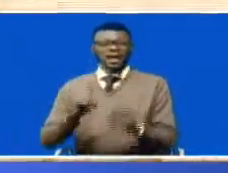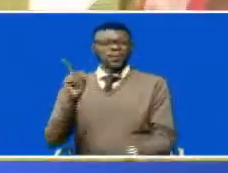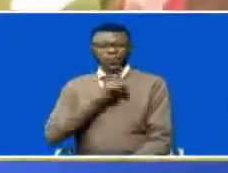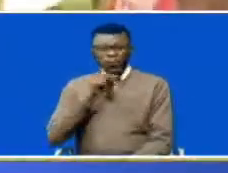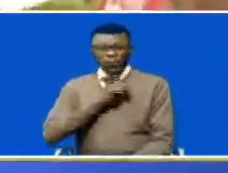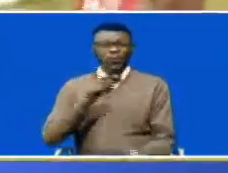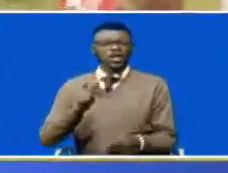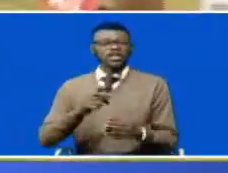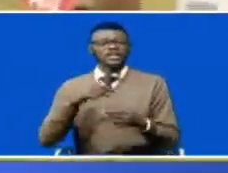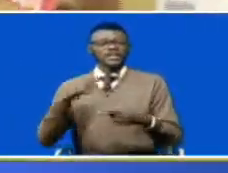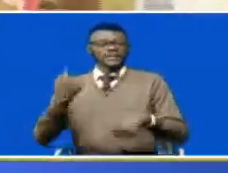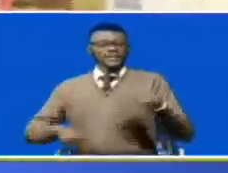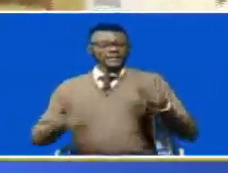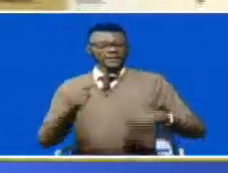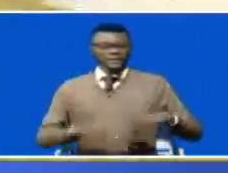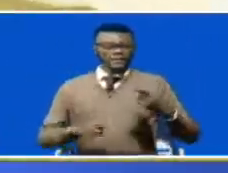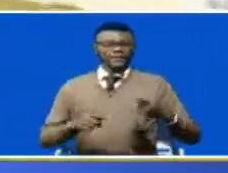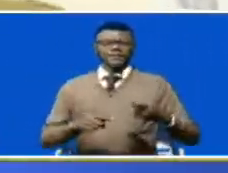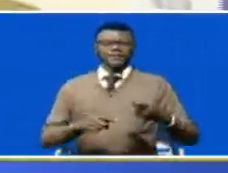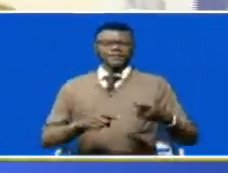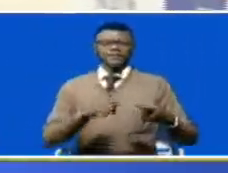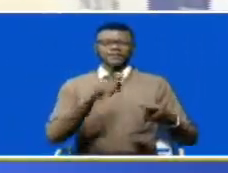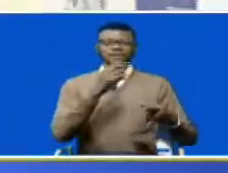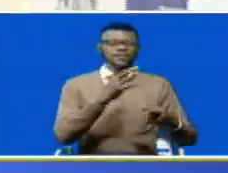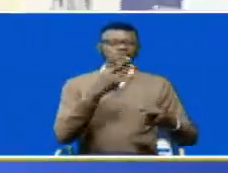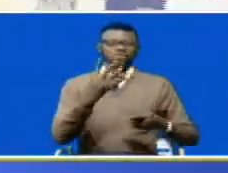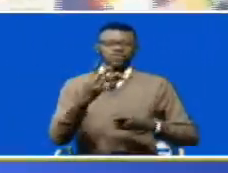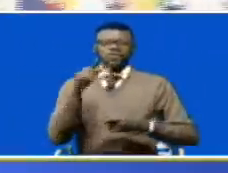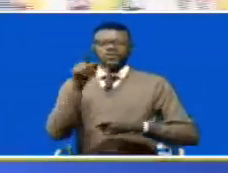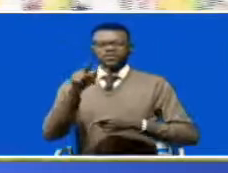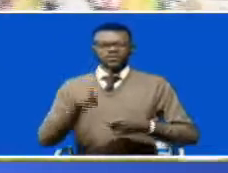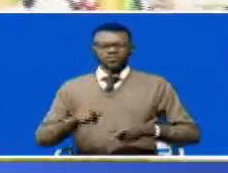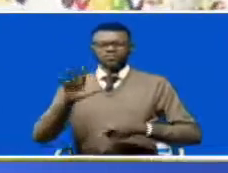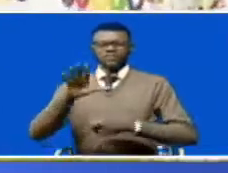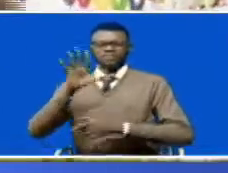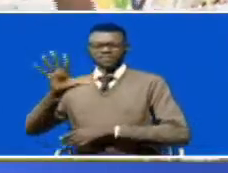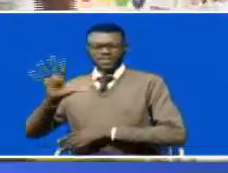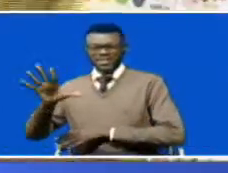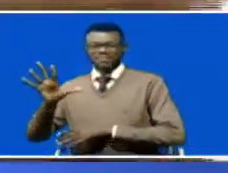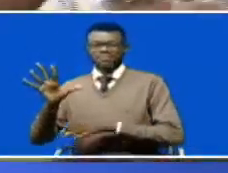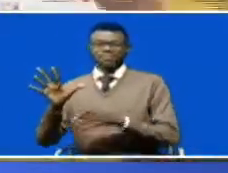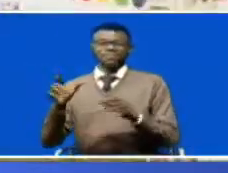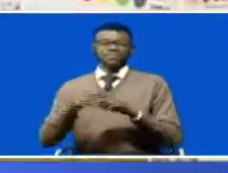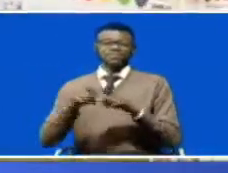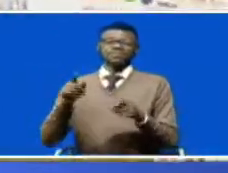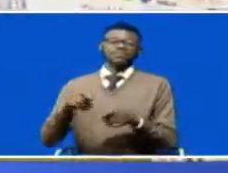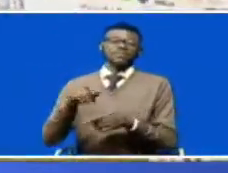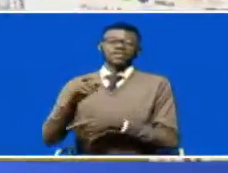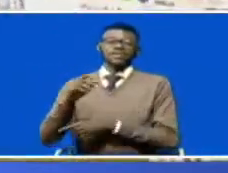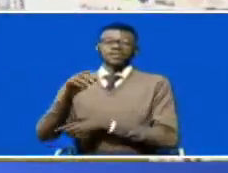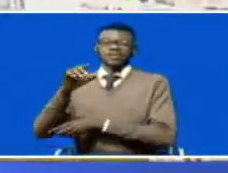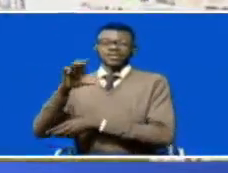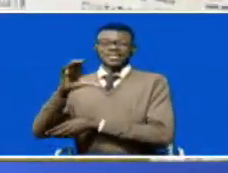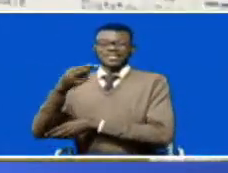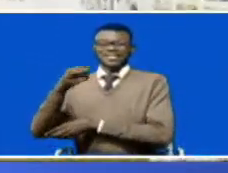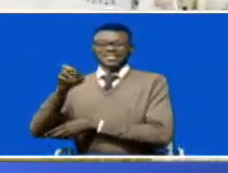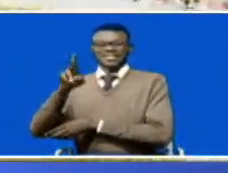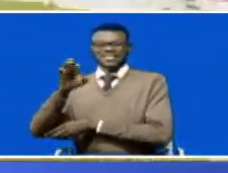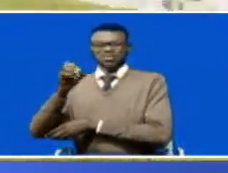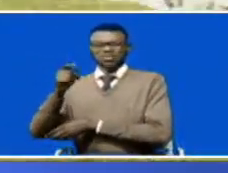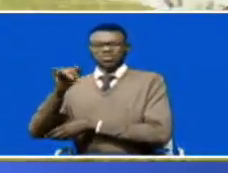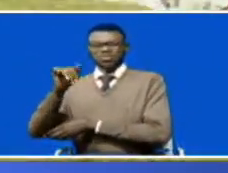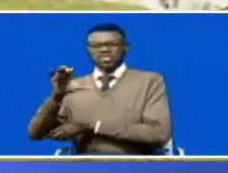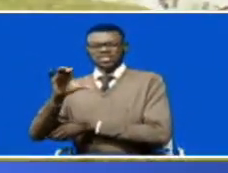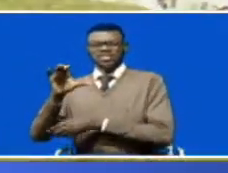mkali. Chelagat aliandikisha muda wa dakika 34 na sekunde 55. Daisy Cherotich na Ruth Chepngetich walimaliza